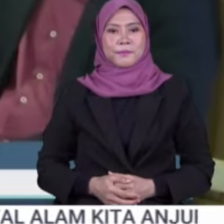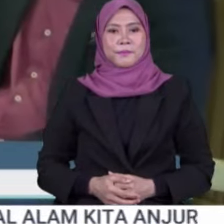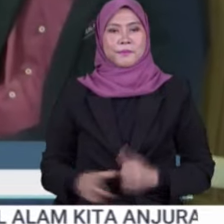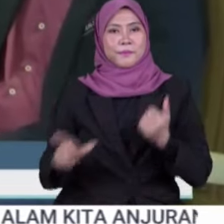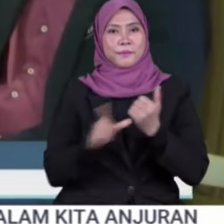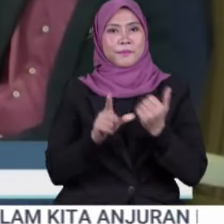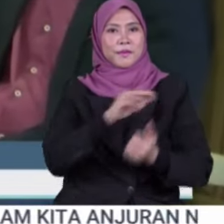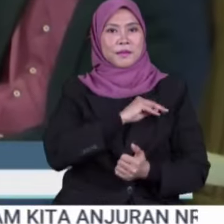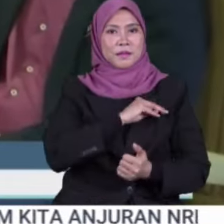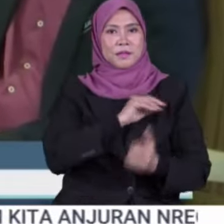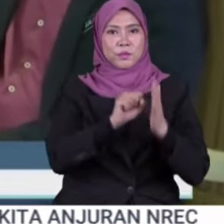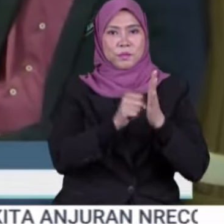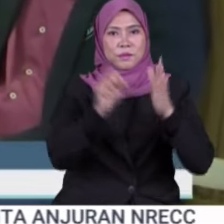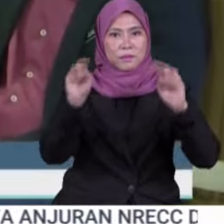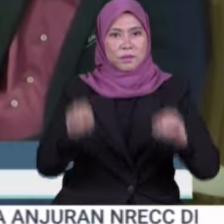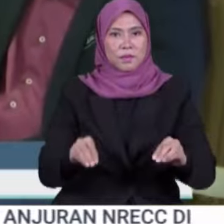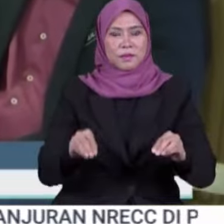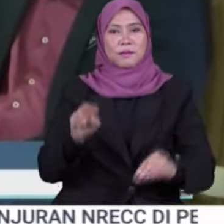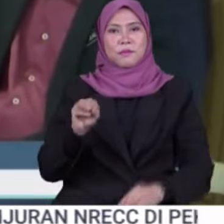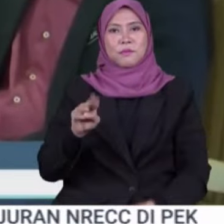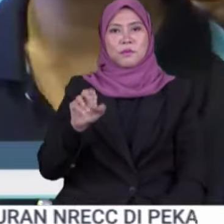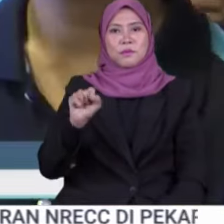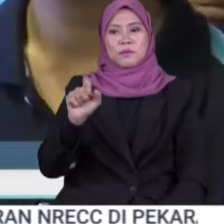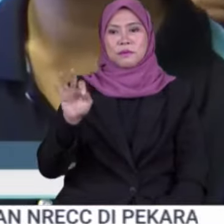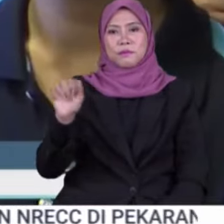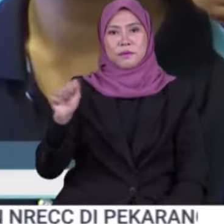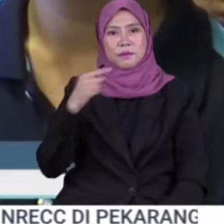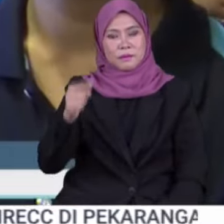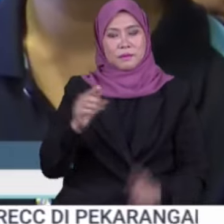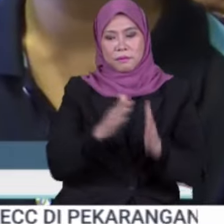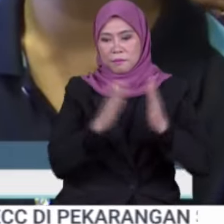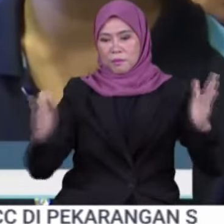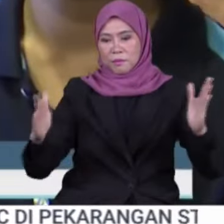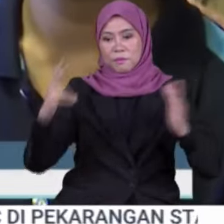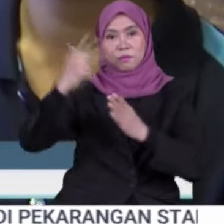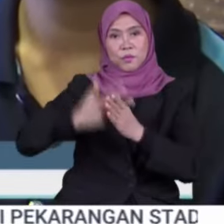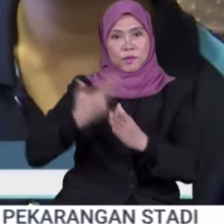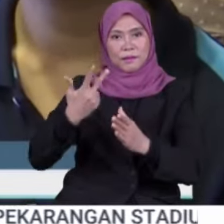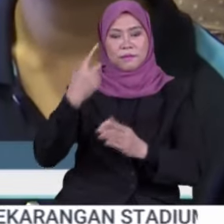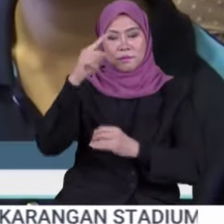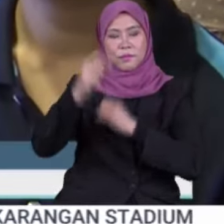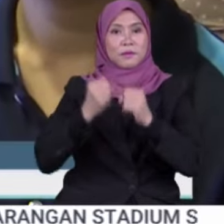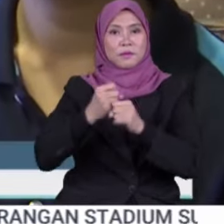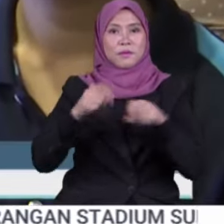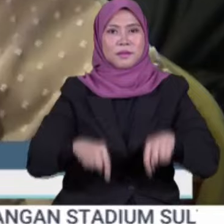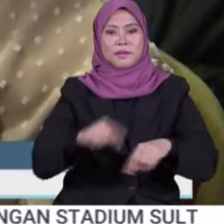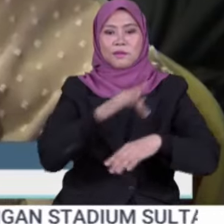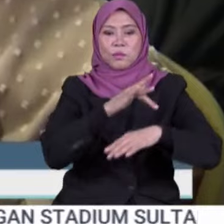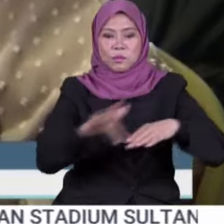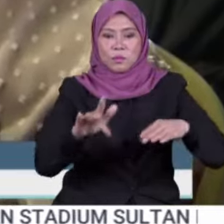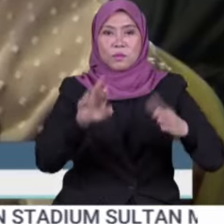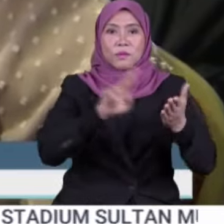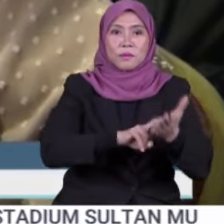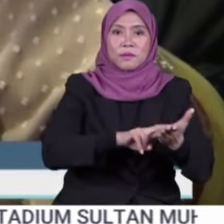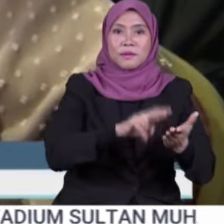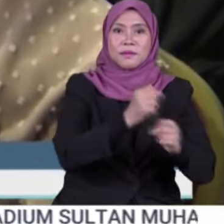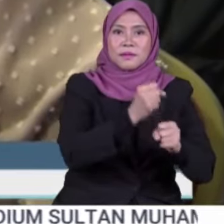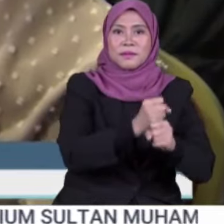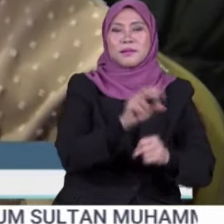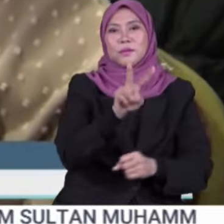Timbalan Menteri Sumber Manusia Mustafa Sakmud berkata dalam tempoh 3 bulan pertama tahun ini pula kekosongan mencatatkan